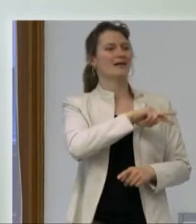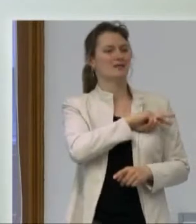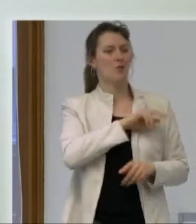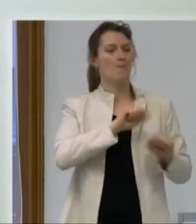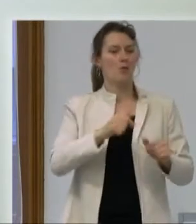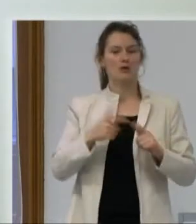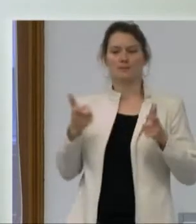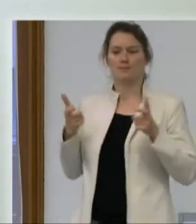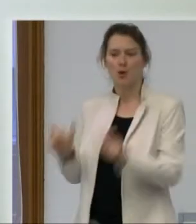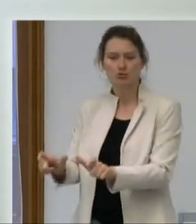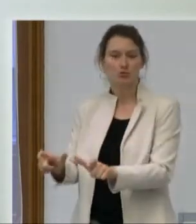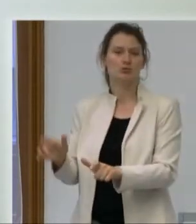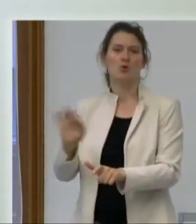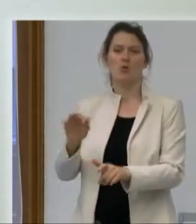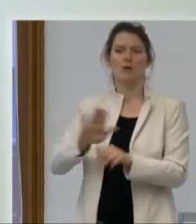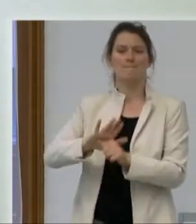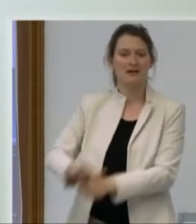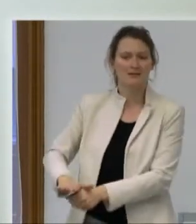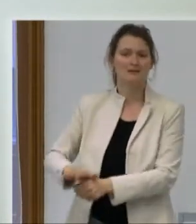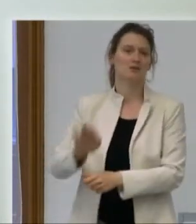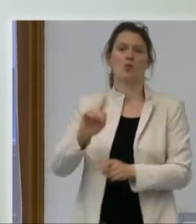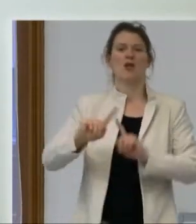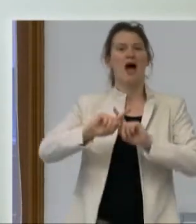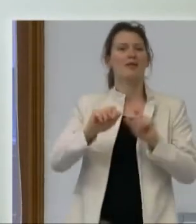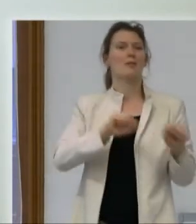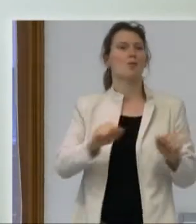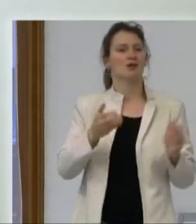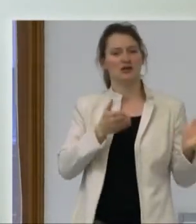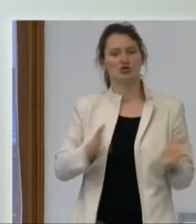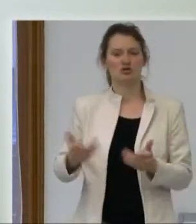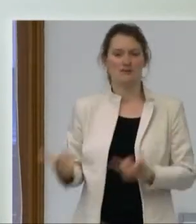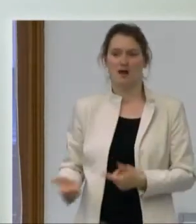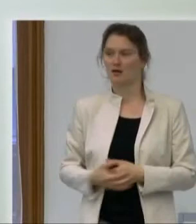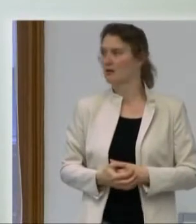Ausschluss, Marginalisierung oder Underachievement ausgesetzt sind.